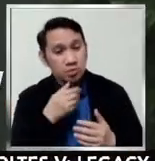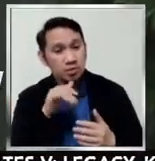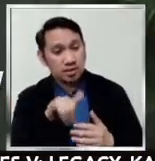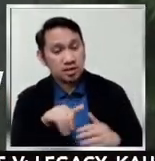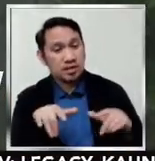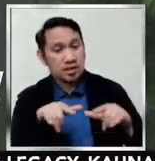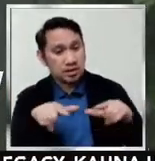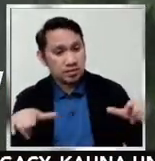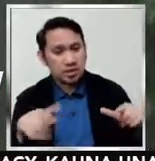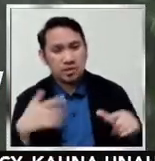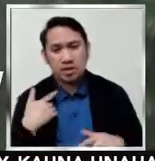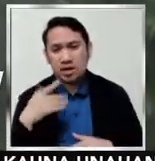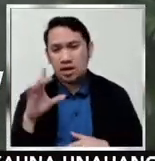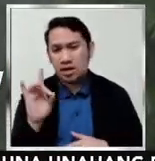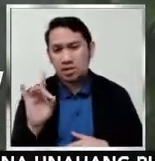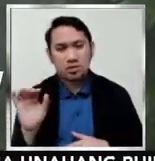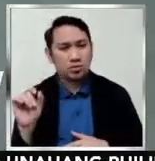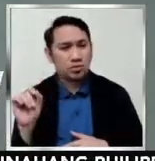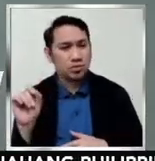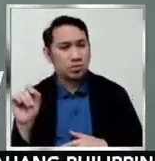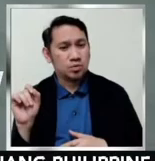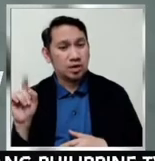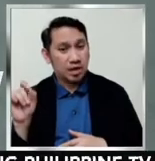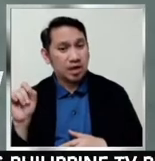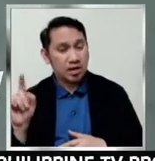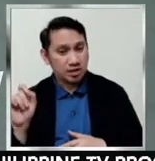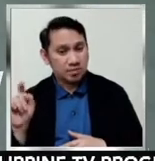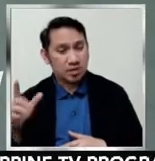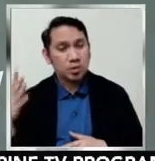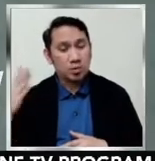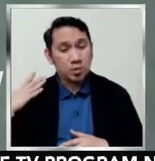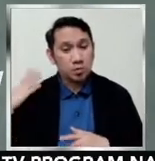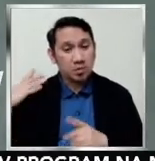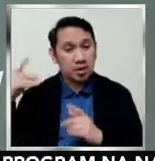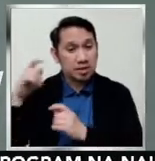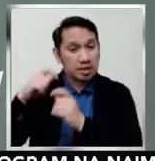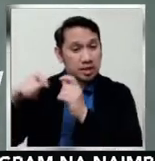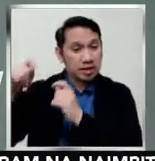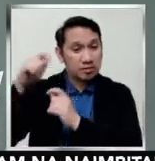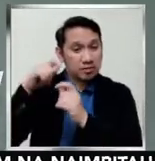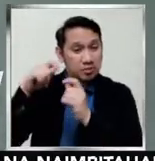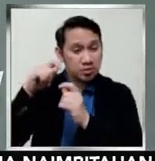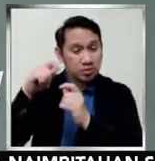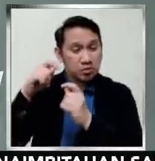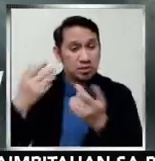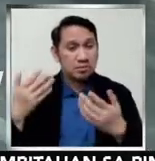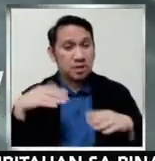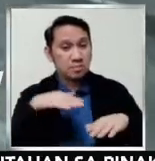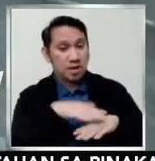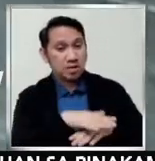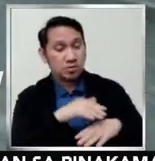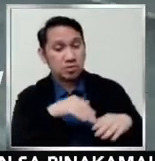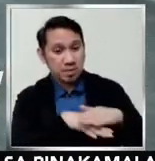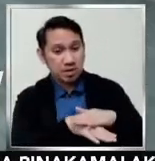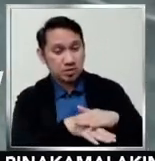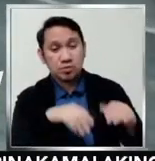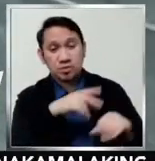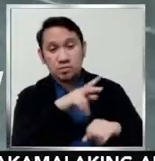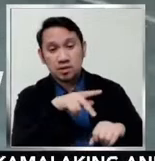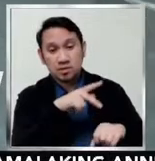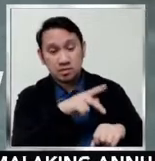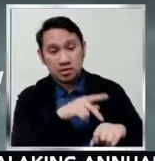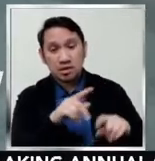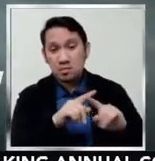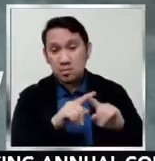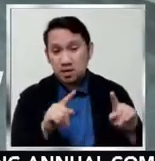pa namang inaasahan ng PAGASA na papasok sa atin bago matapos ang taon. Pero wag daw natin ipanalangin ito dahil iba ang karakter